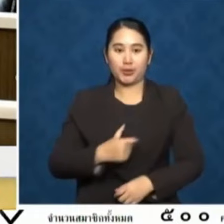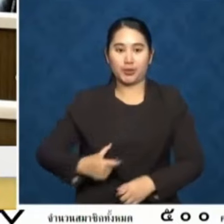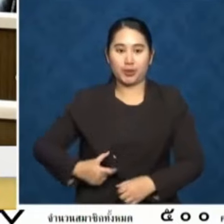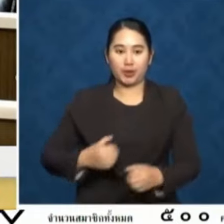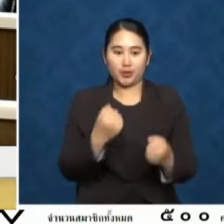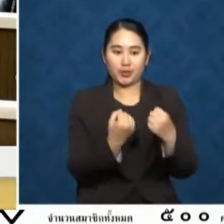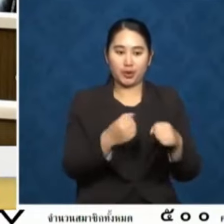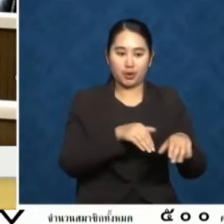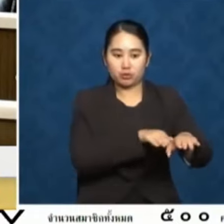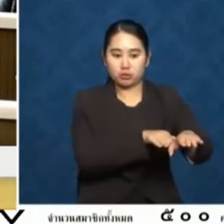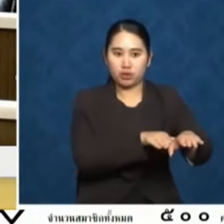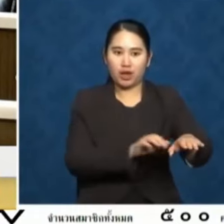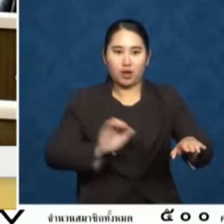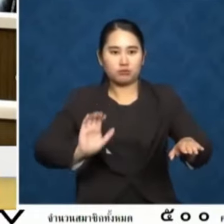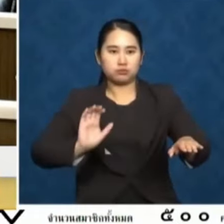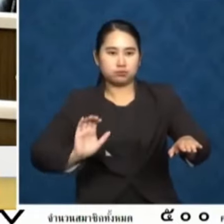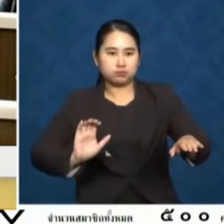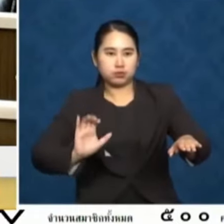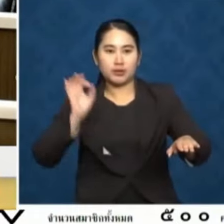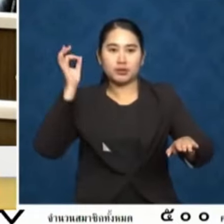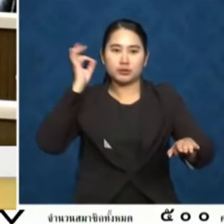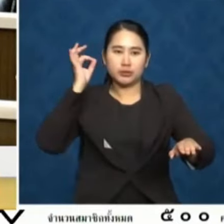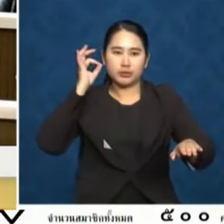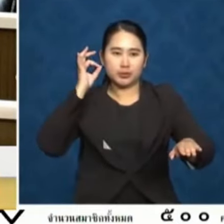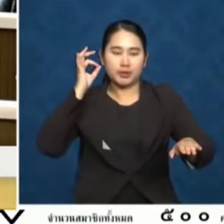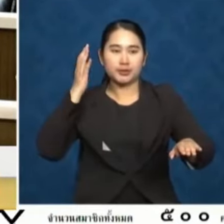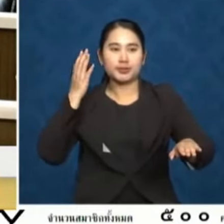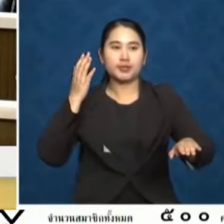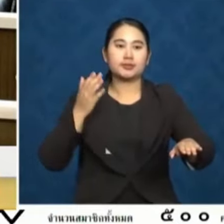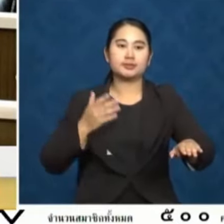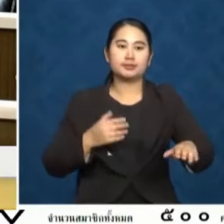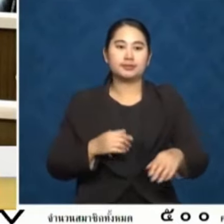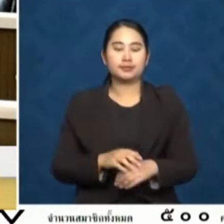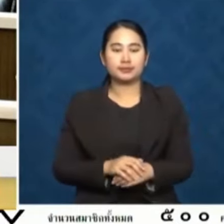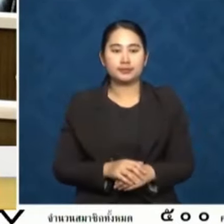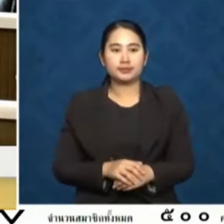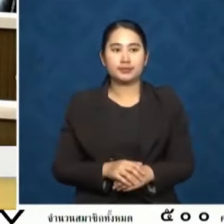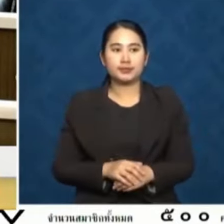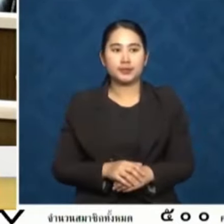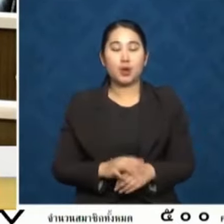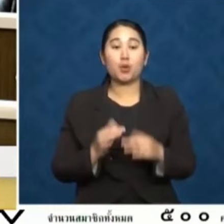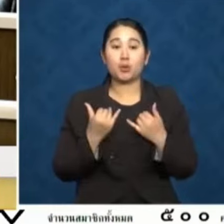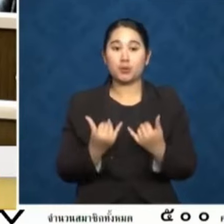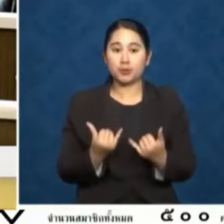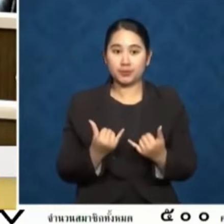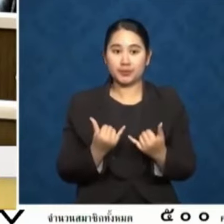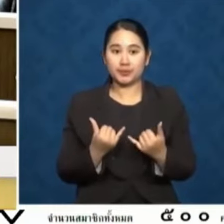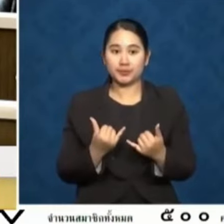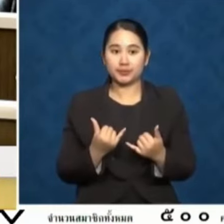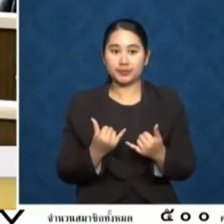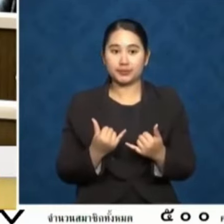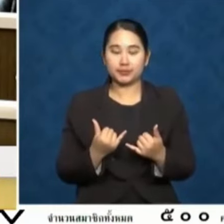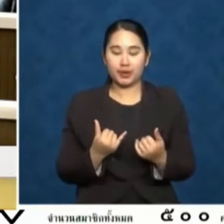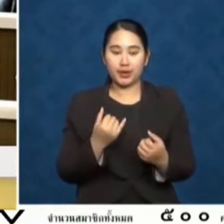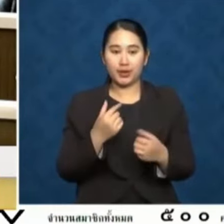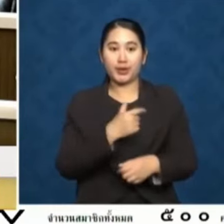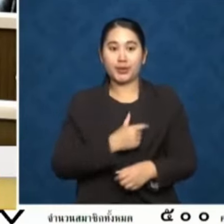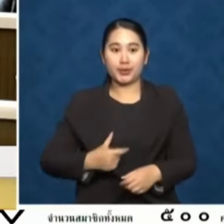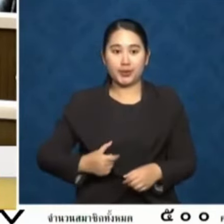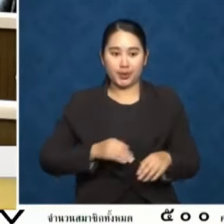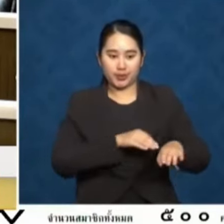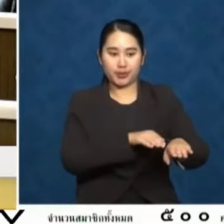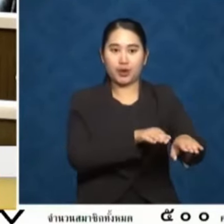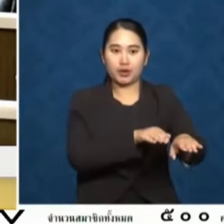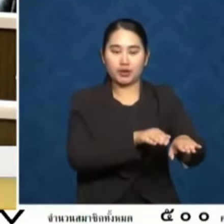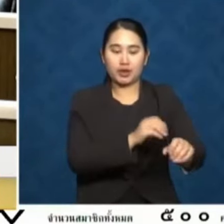บีบแกไปทำให้ขบวนซึ่งท่านเองจริงๆแล้ววันนี้ขบวนต่างๆเนี่ยท่าน